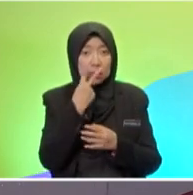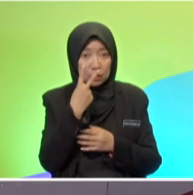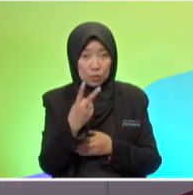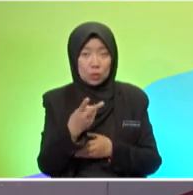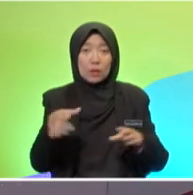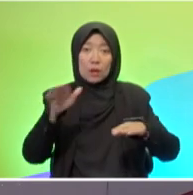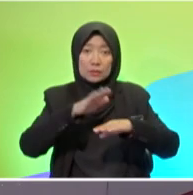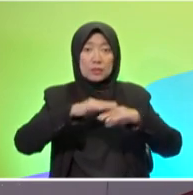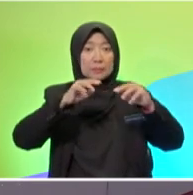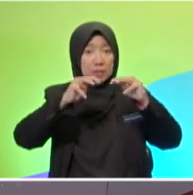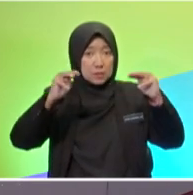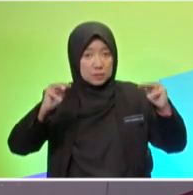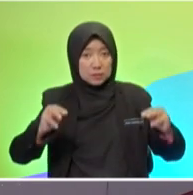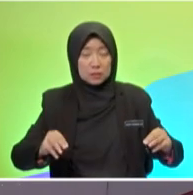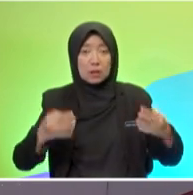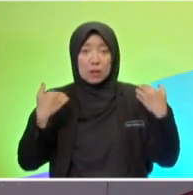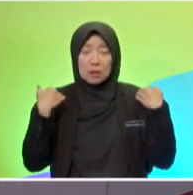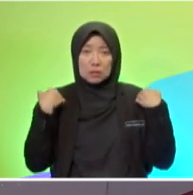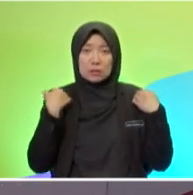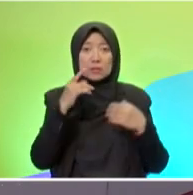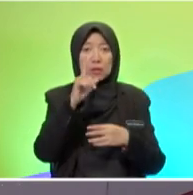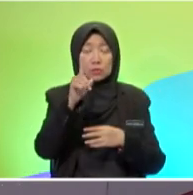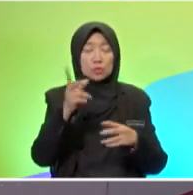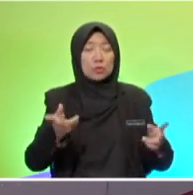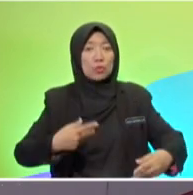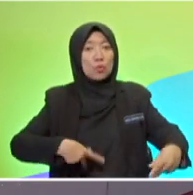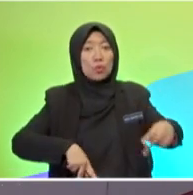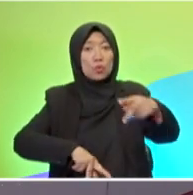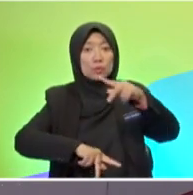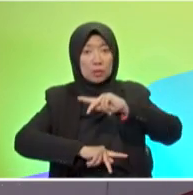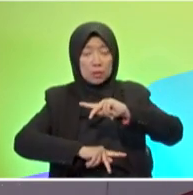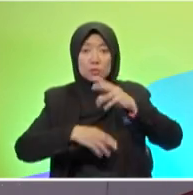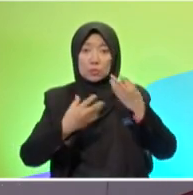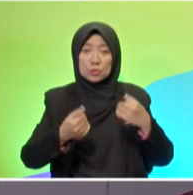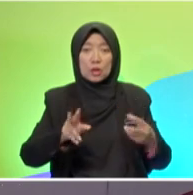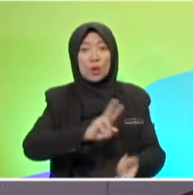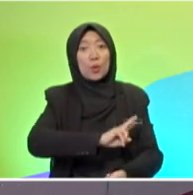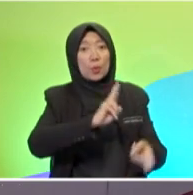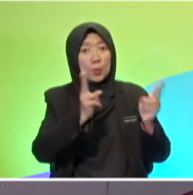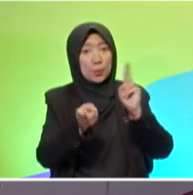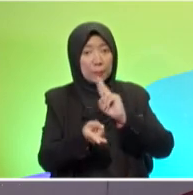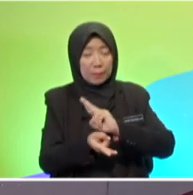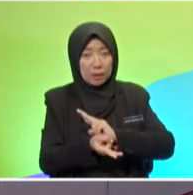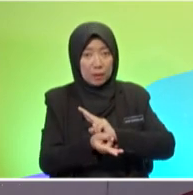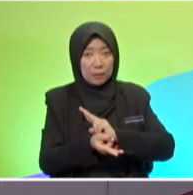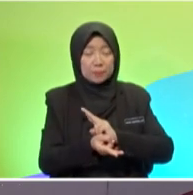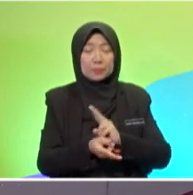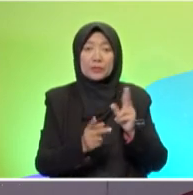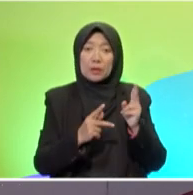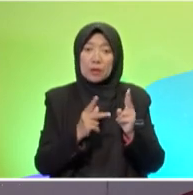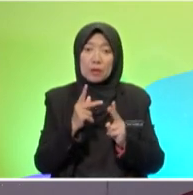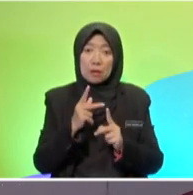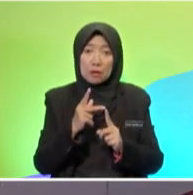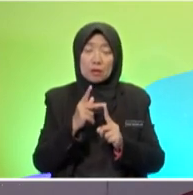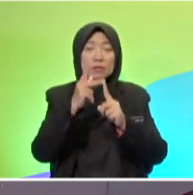ni kita ada satu kotak. Kotak ni cikgu dah ubah suai kotak ni khas untuk anak-anak murid